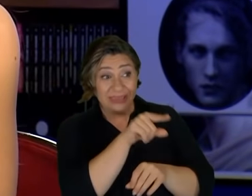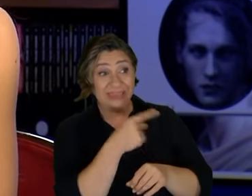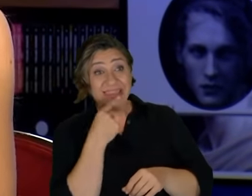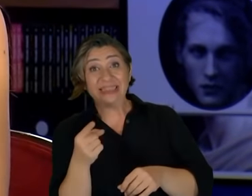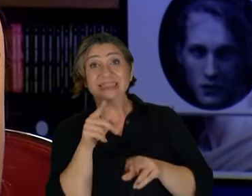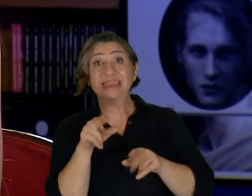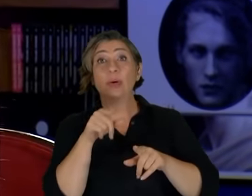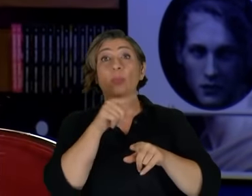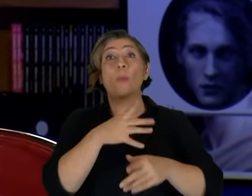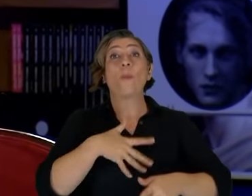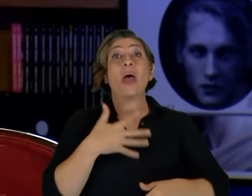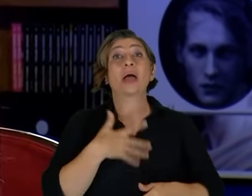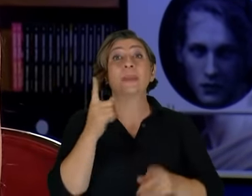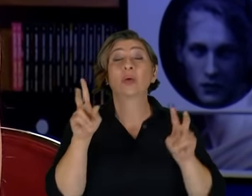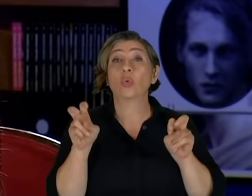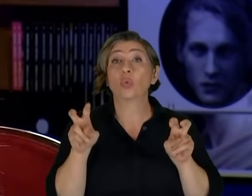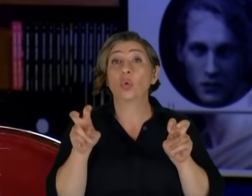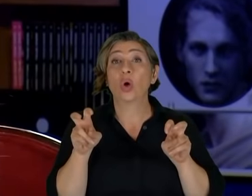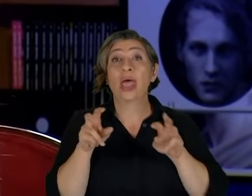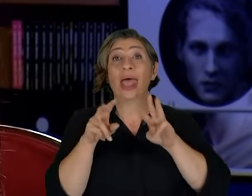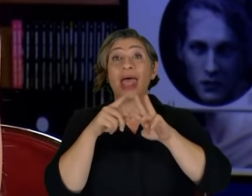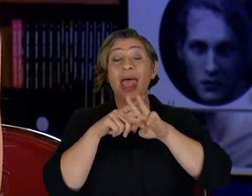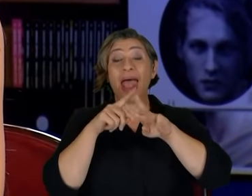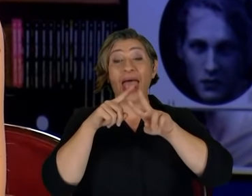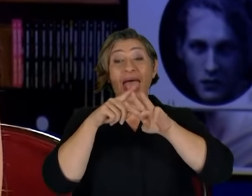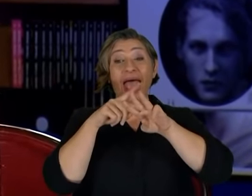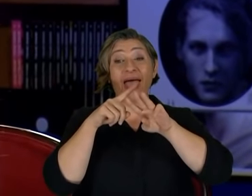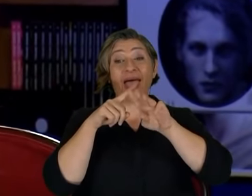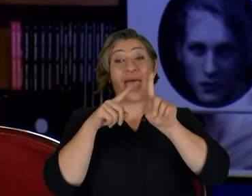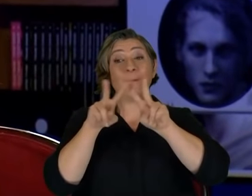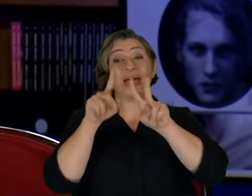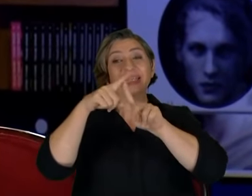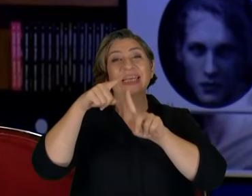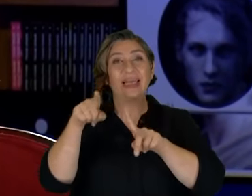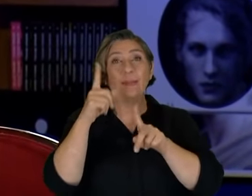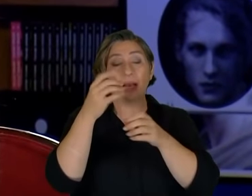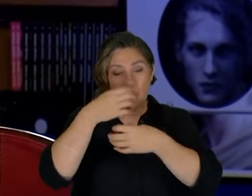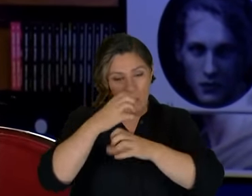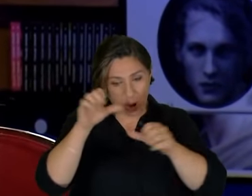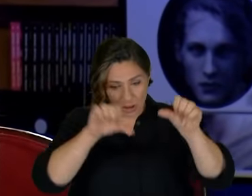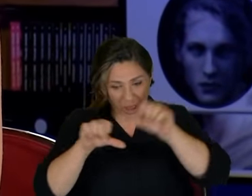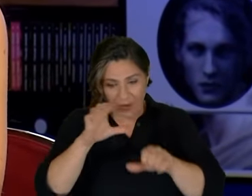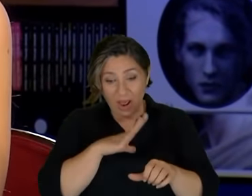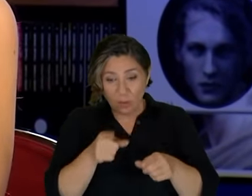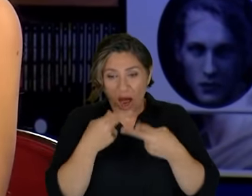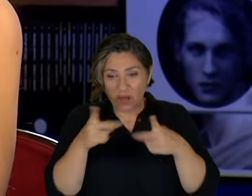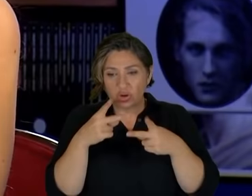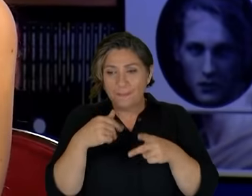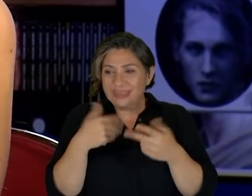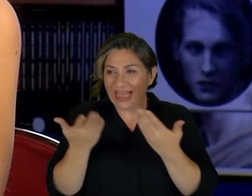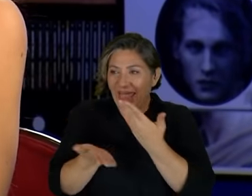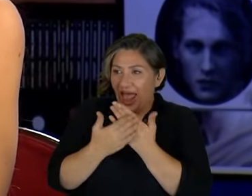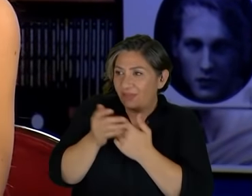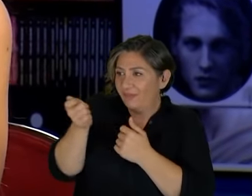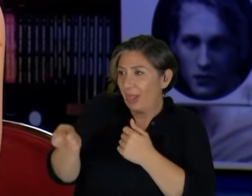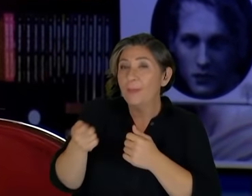bahsettiğiniz gibi bu merak edilen bir konu. Ve MIT'de de bunun Poverty Lab diye bir laboratuvarı var ve bunu açıklıyorlar. Biz ne kadar yardım